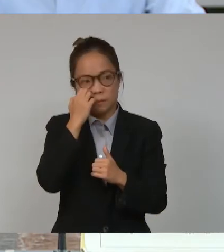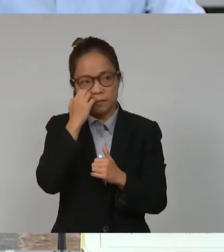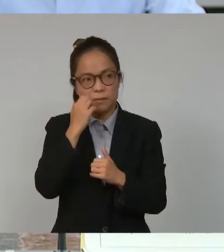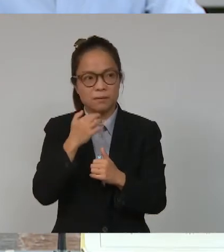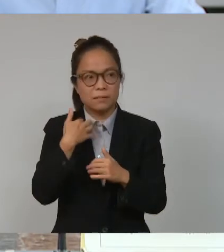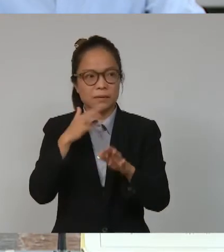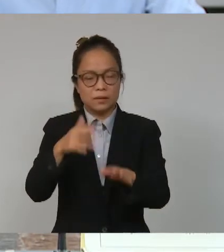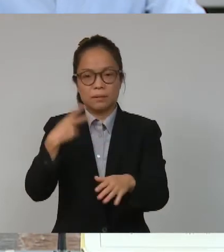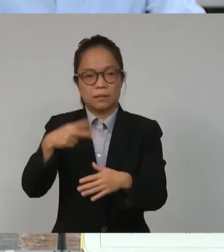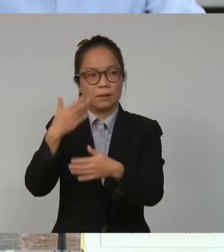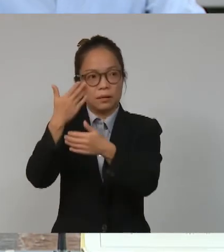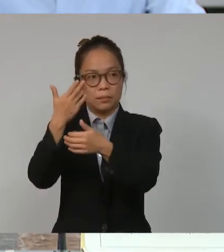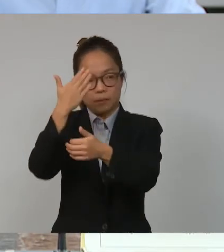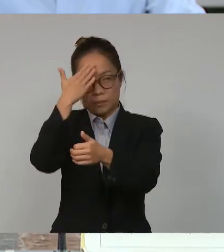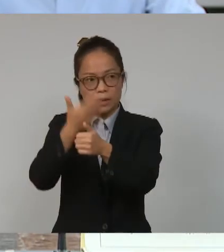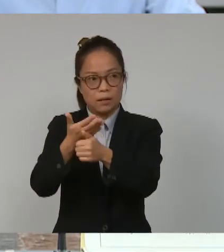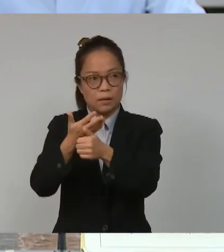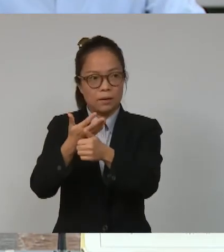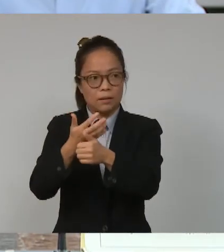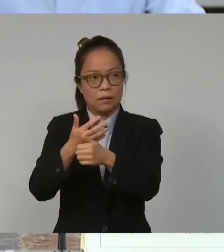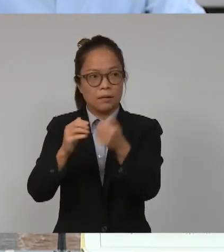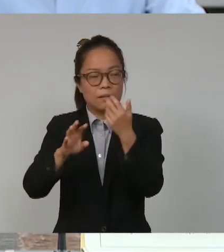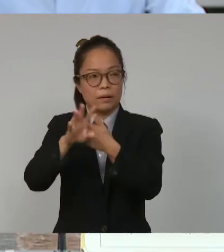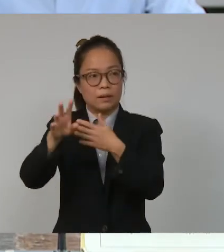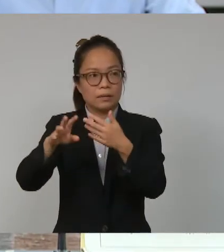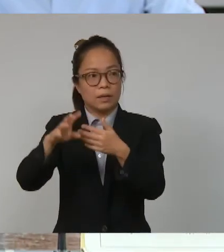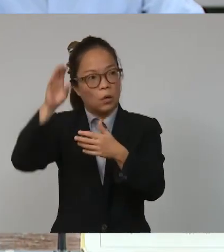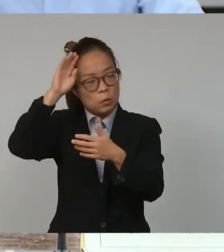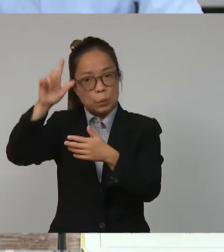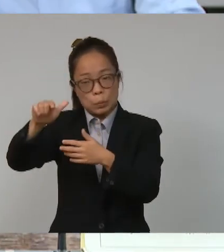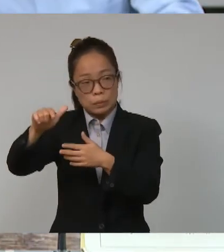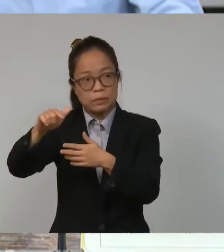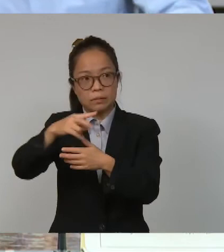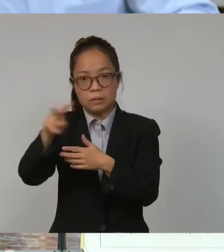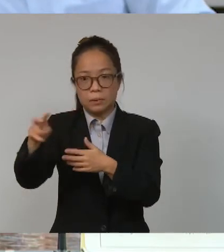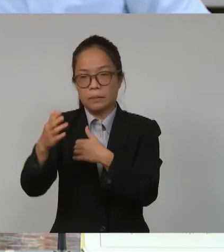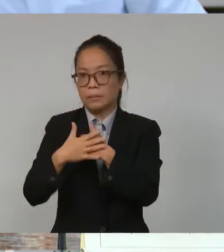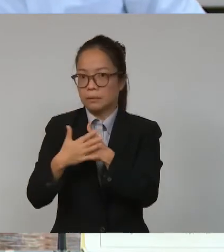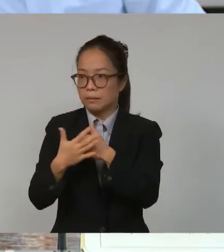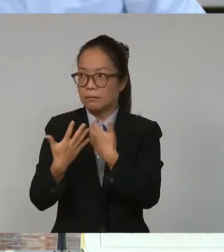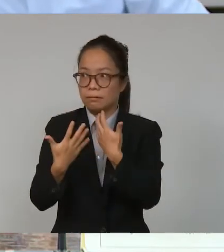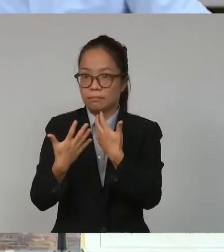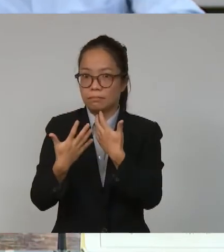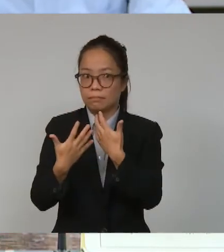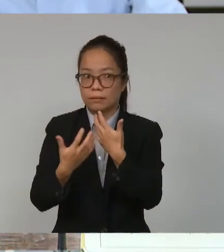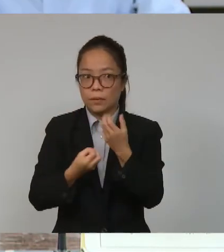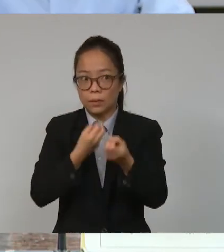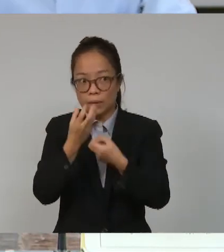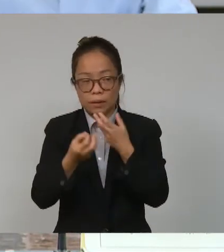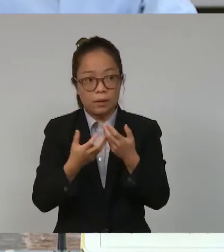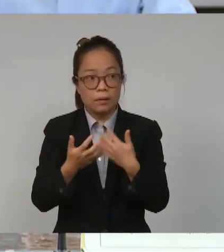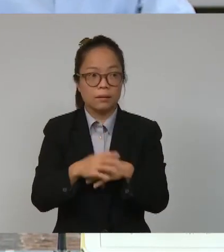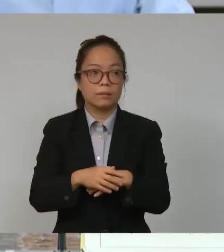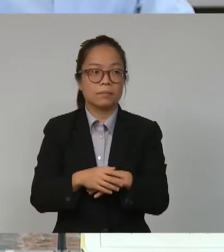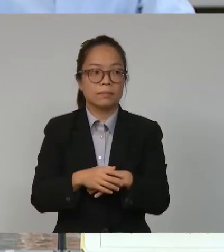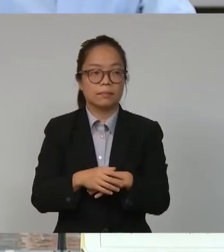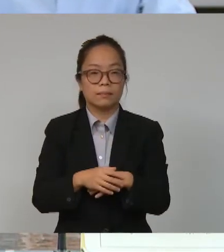那我们再请陈教授还有苏教授，那我们是简短发